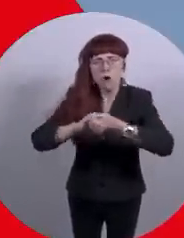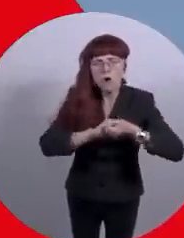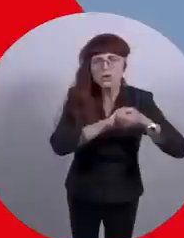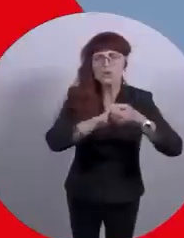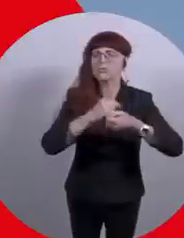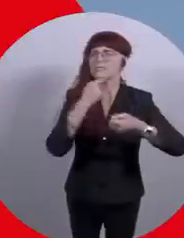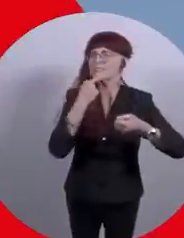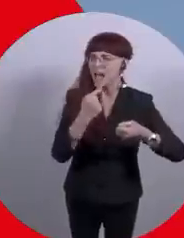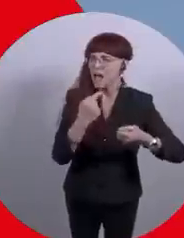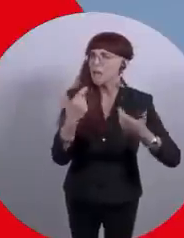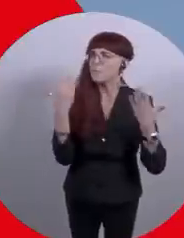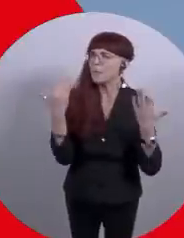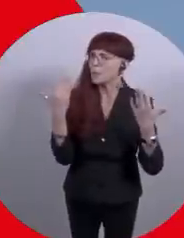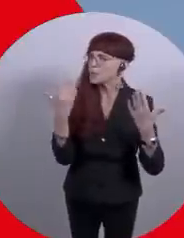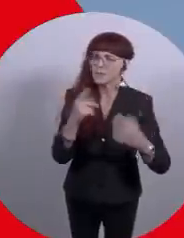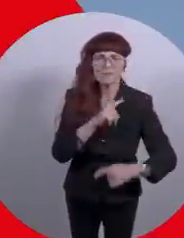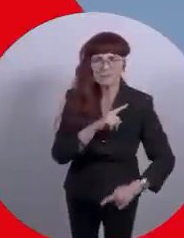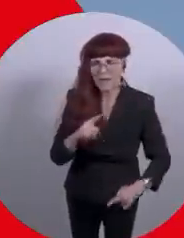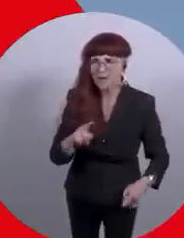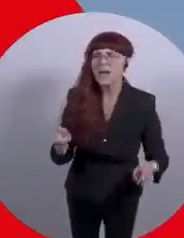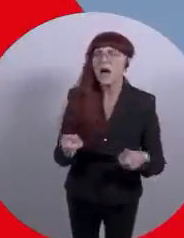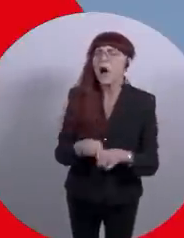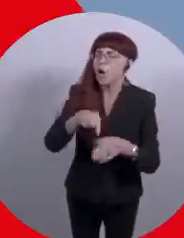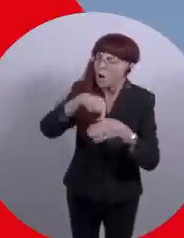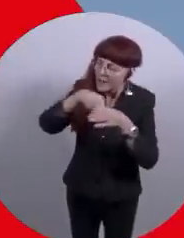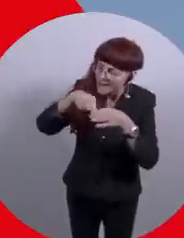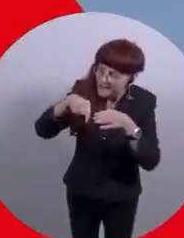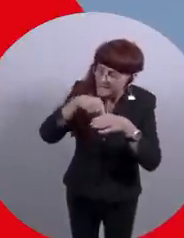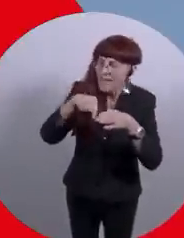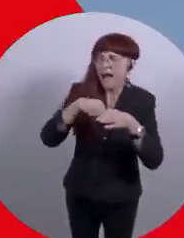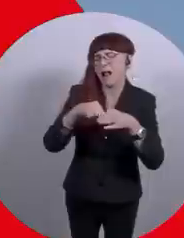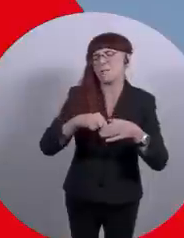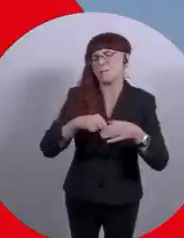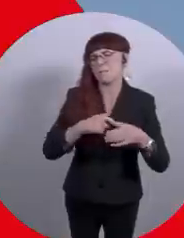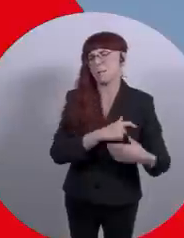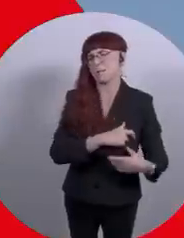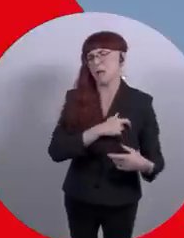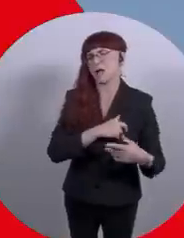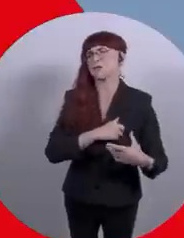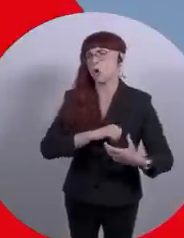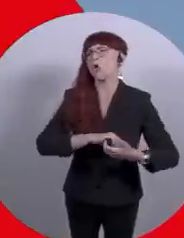sondern auch innerhalb der Partei wieder gelebt wird das ist ganz wichtig